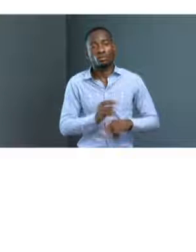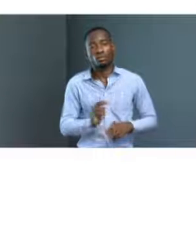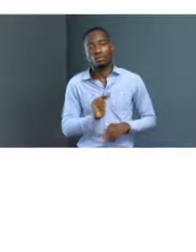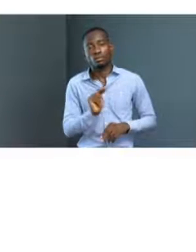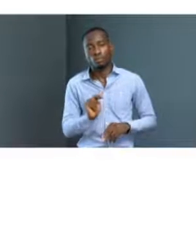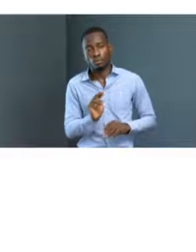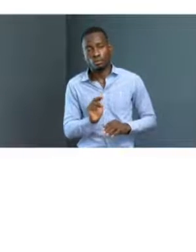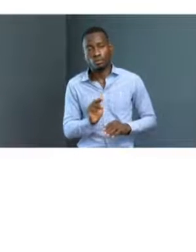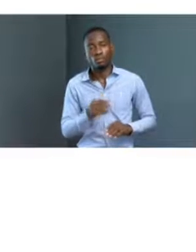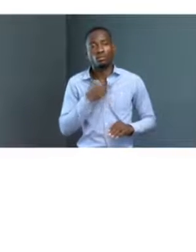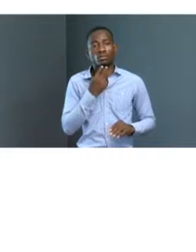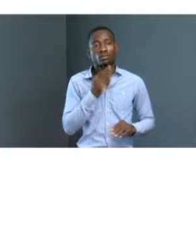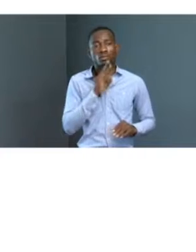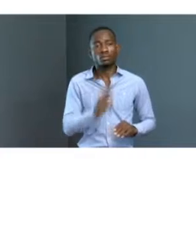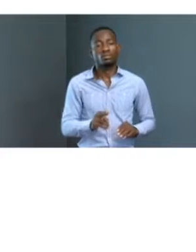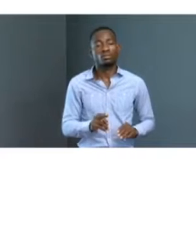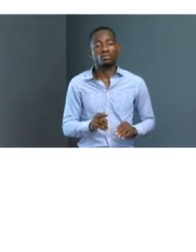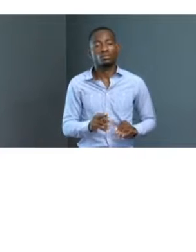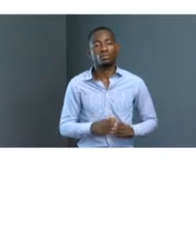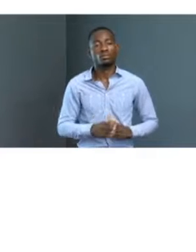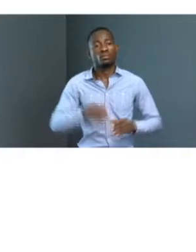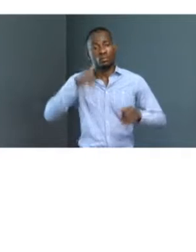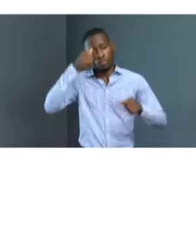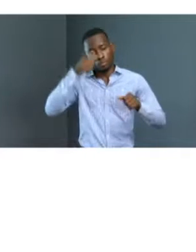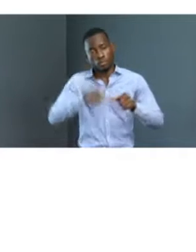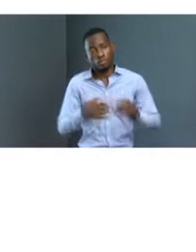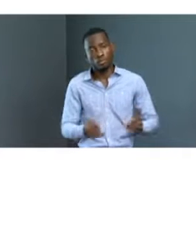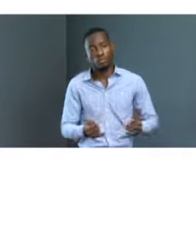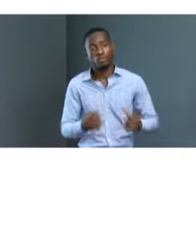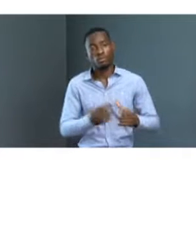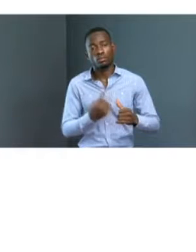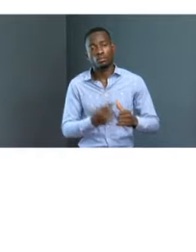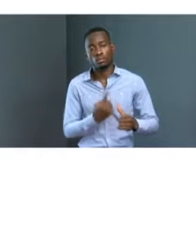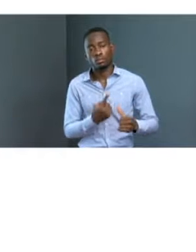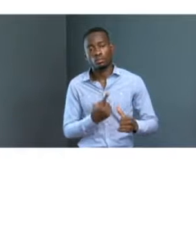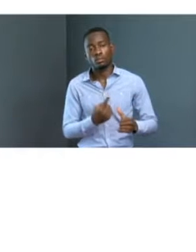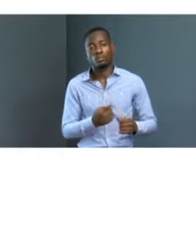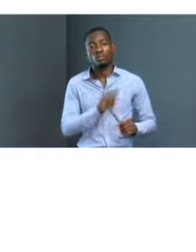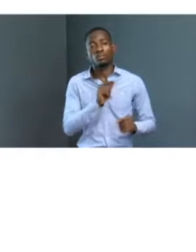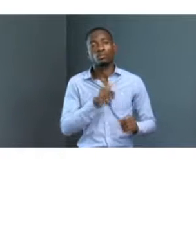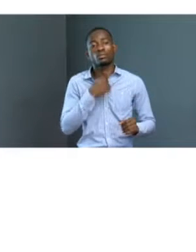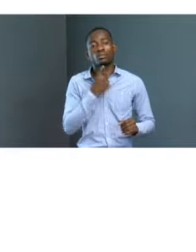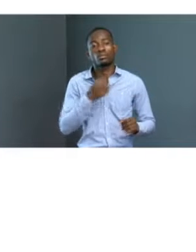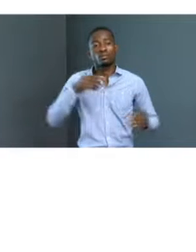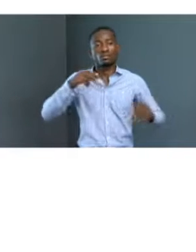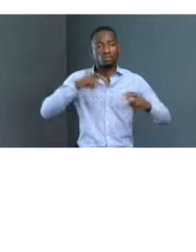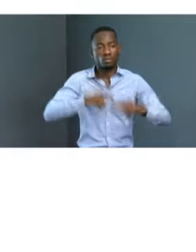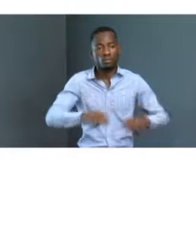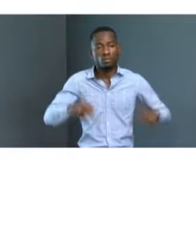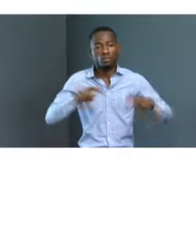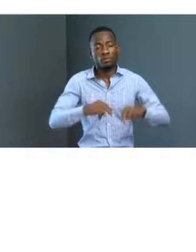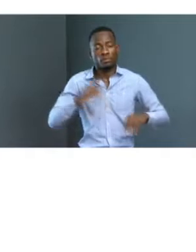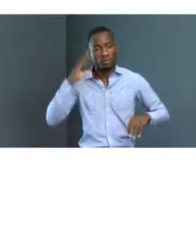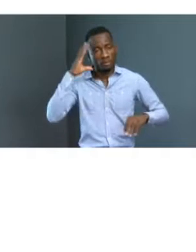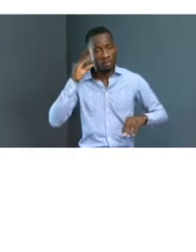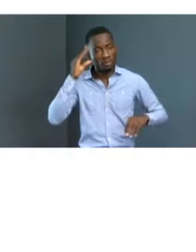Voici les réponses à cet exercice. Rappelons tout à l'heure que la première consigne nous dit d'analyser